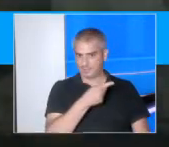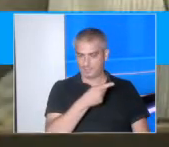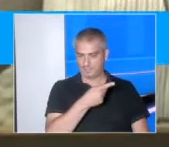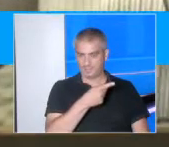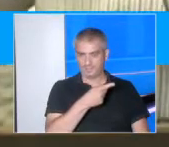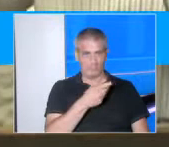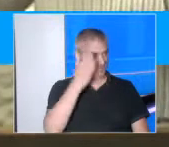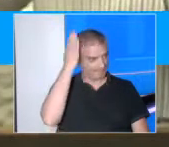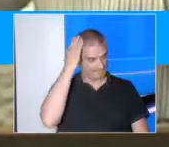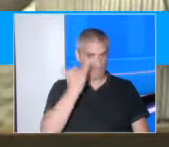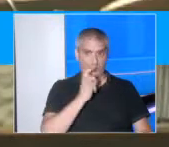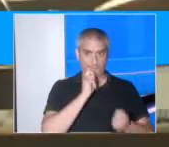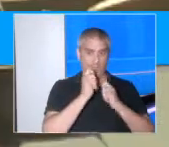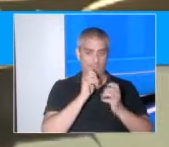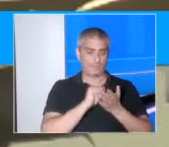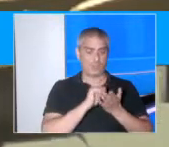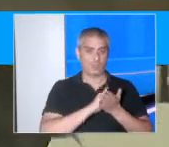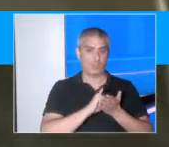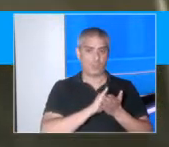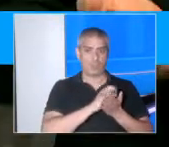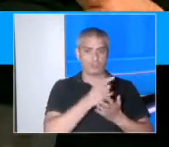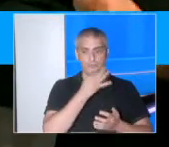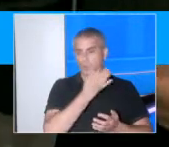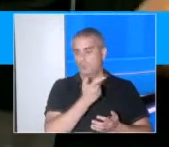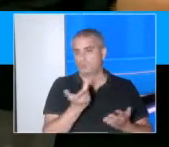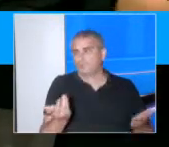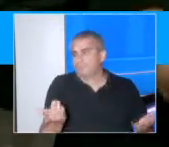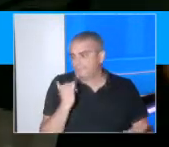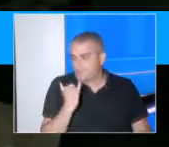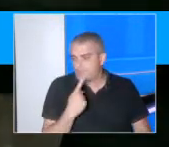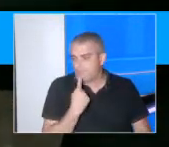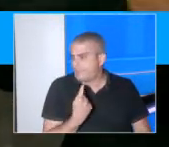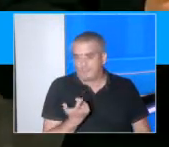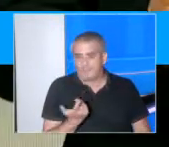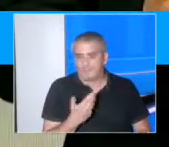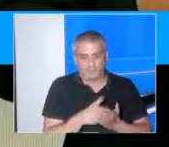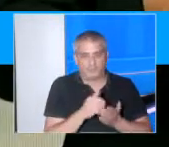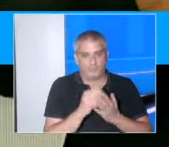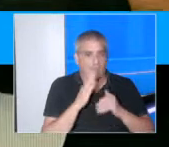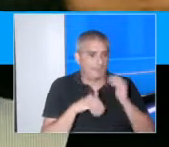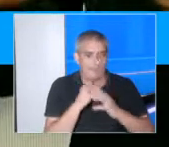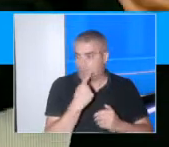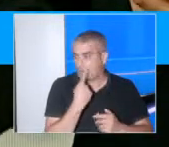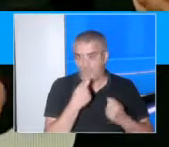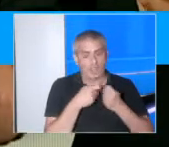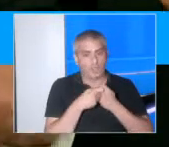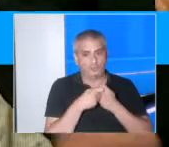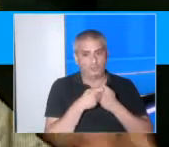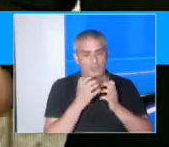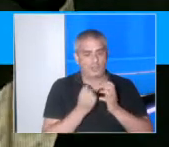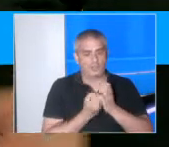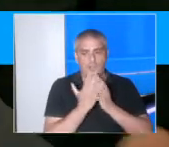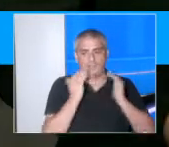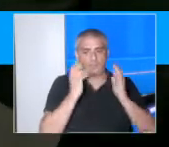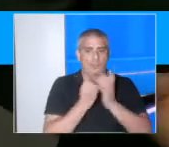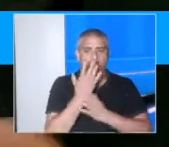היום, בריאיון בניו יורק טיימס, נשאל, אז זה נכון שהוא אומר שתימשכנה הבנייה, הוא אומר שזה קשור לגידול הטבעי, אבל הוא